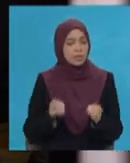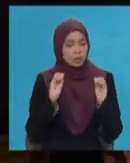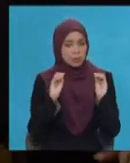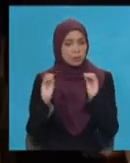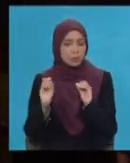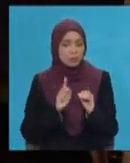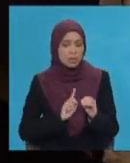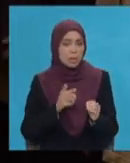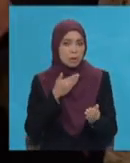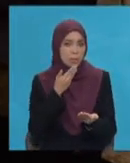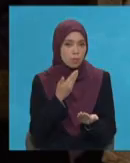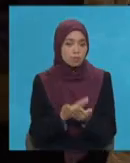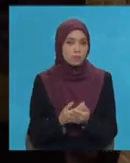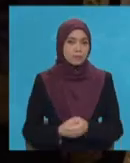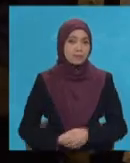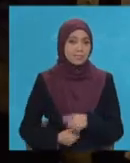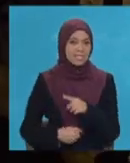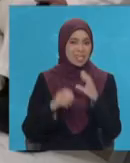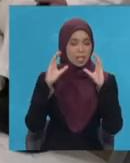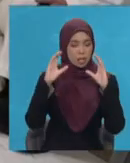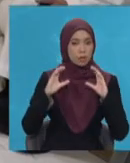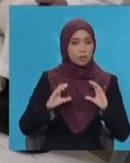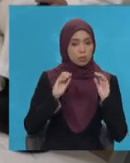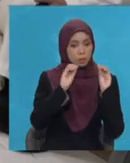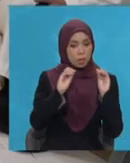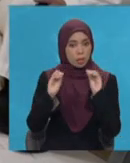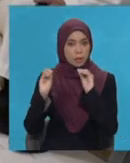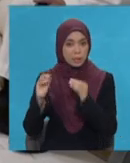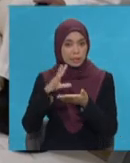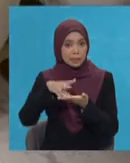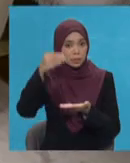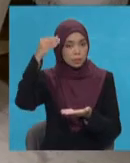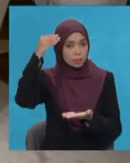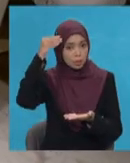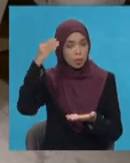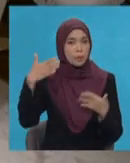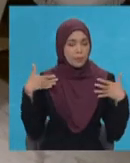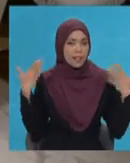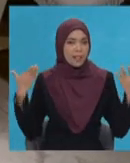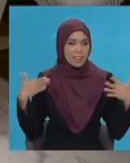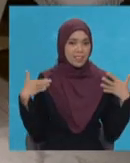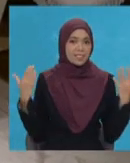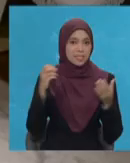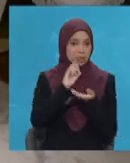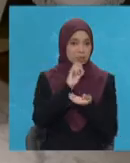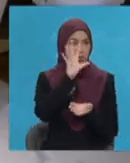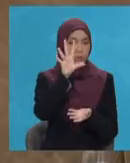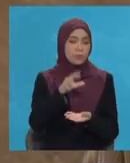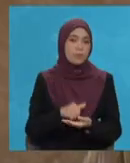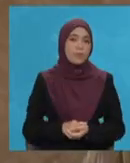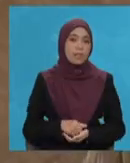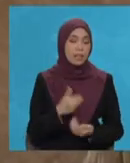wadah berbentuk edutainment untuk mengekalkan nilai murni nilai agama identity nasional dan perpaduan